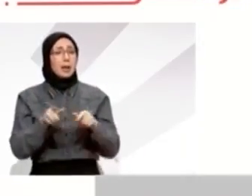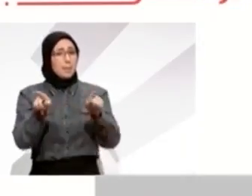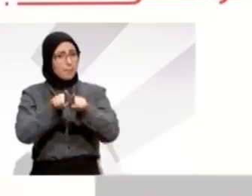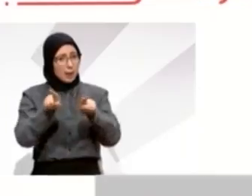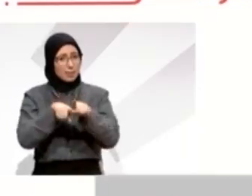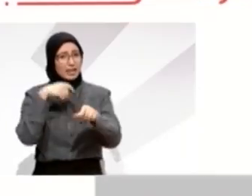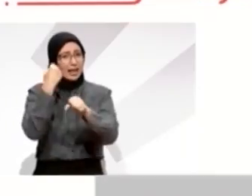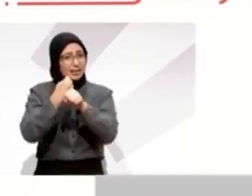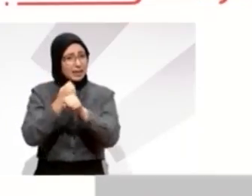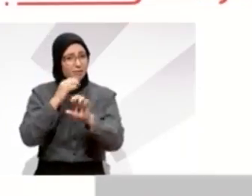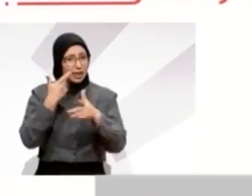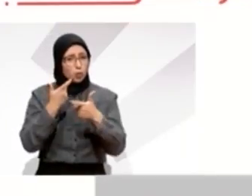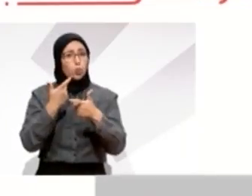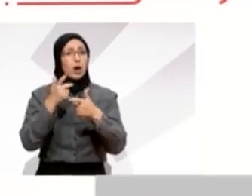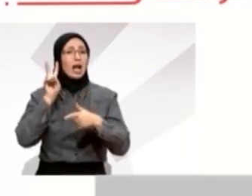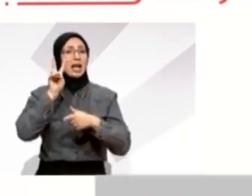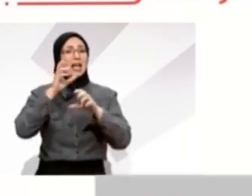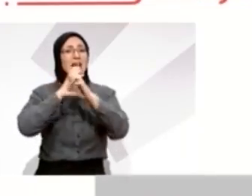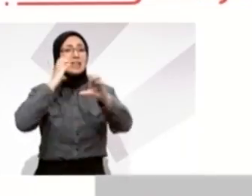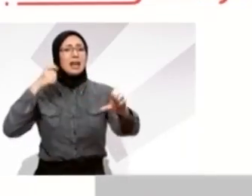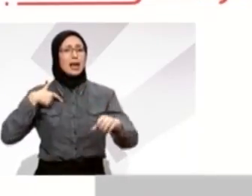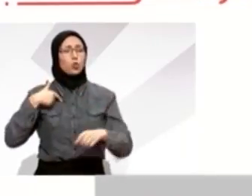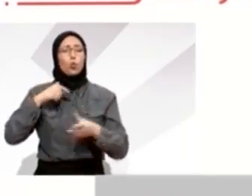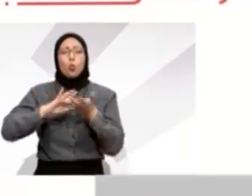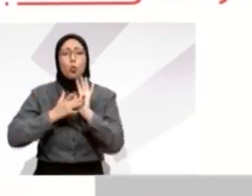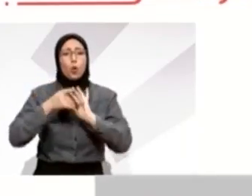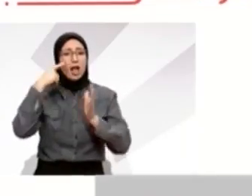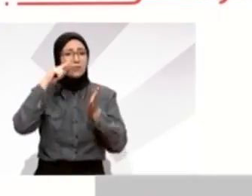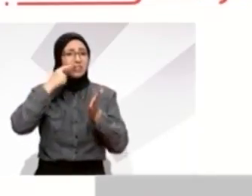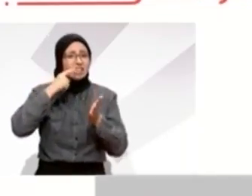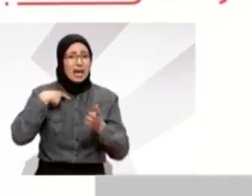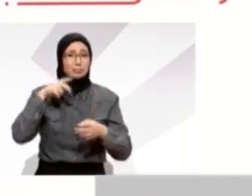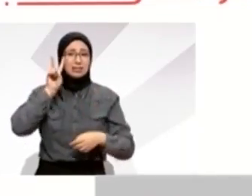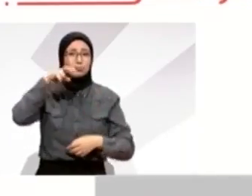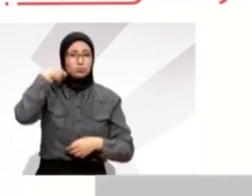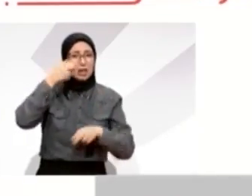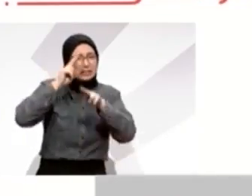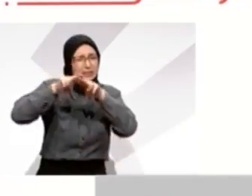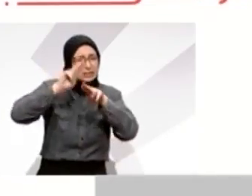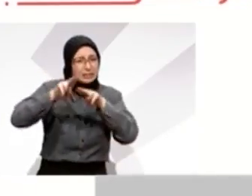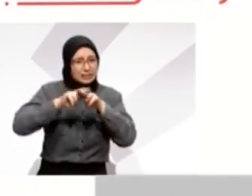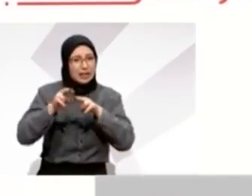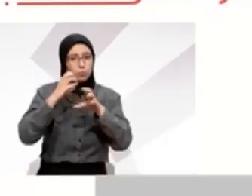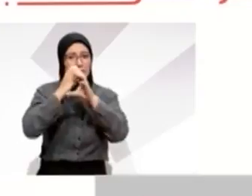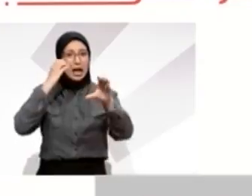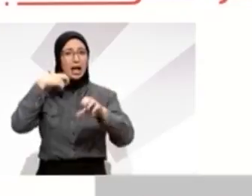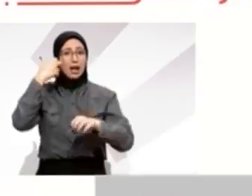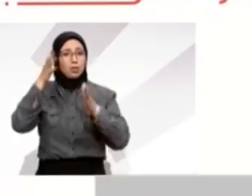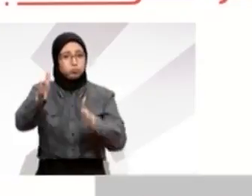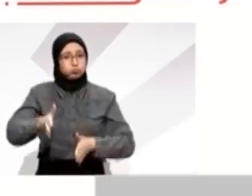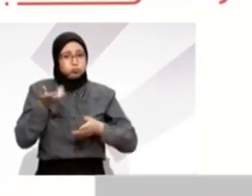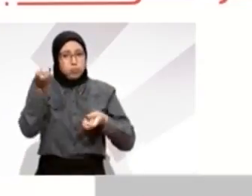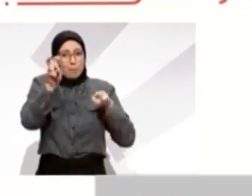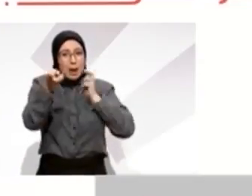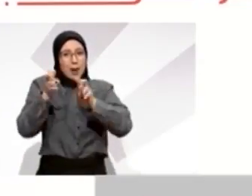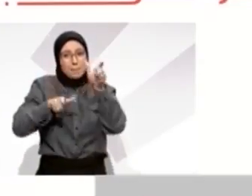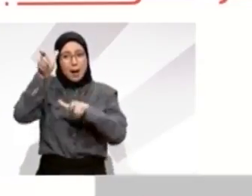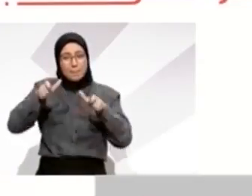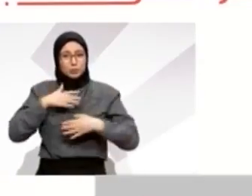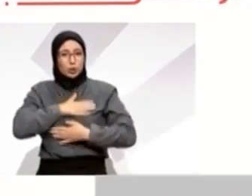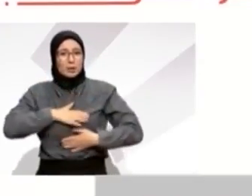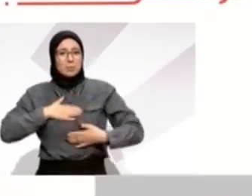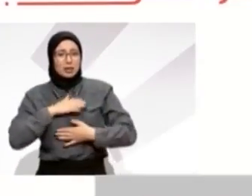النهوض بالقطاع النقل بجهه قابس وتحسين سكه الحديد وتطوير القطارات لضمان نقل الاشخاص